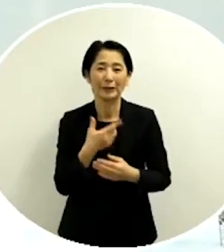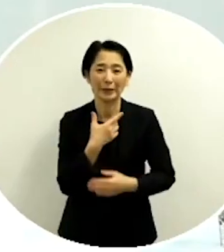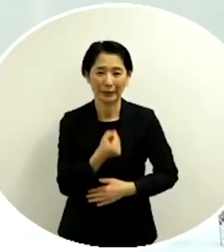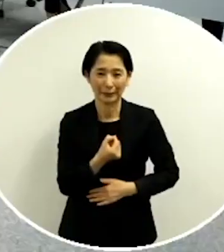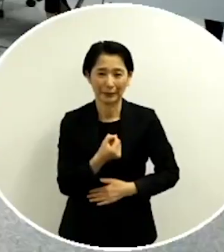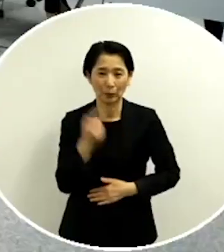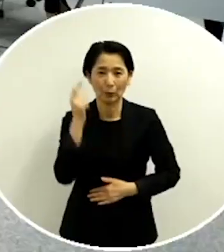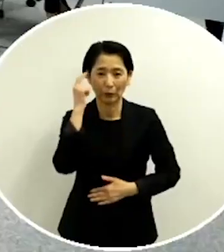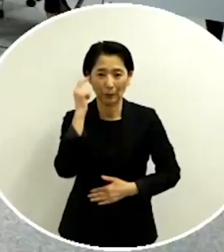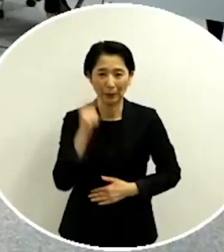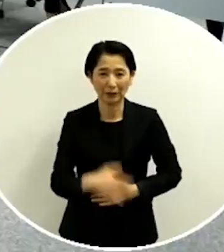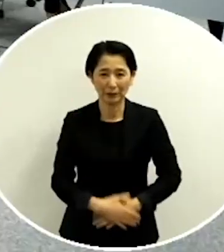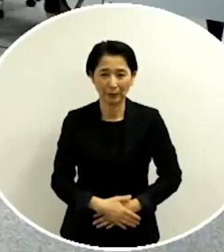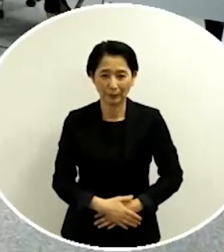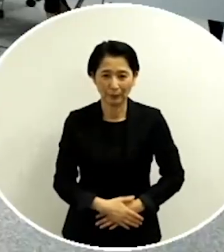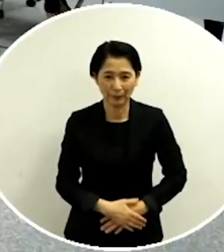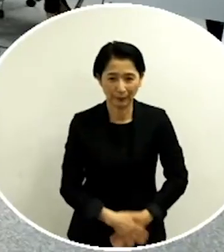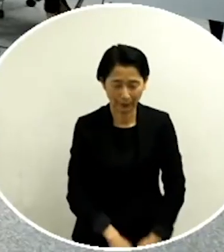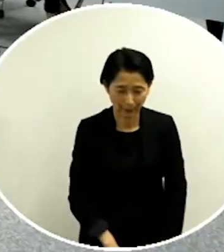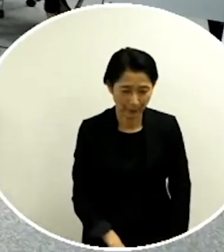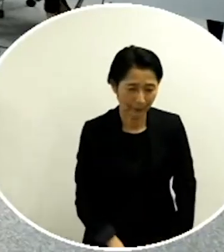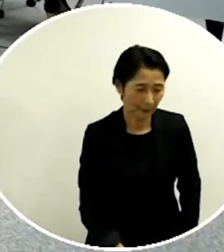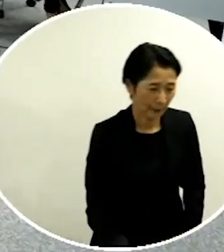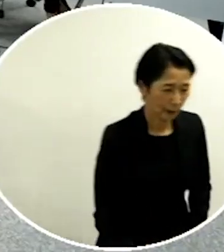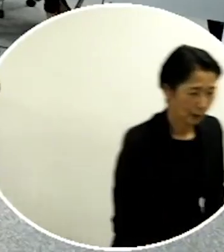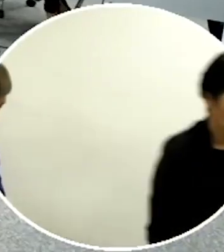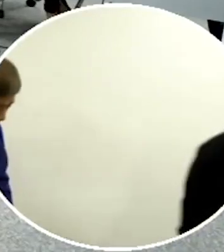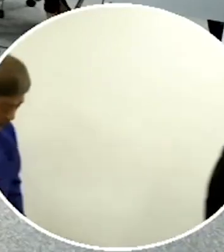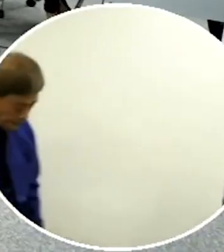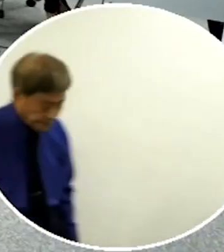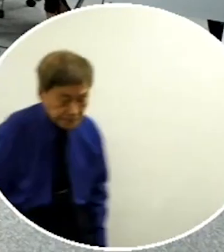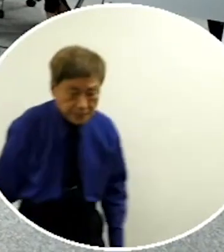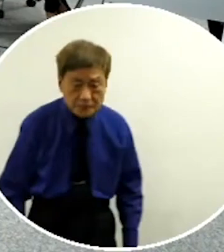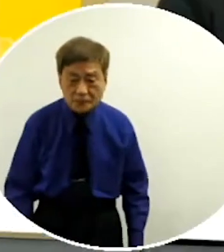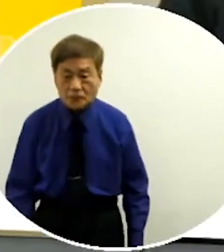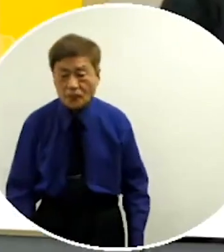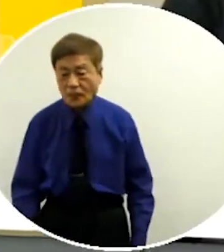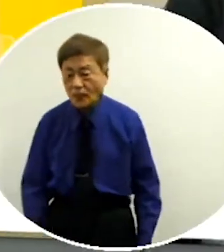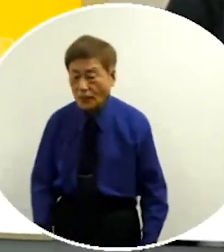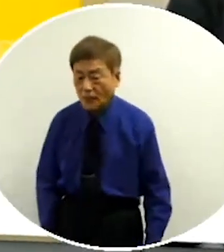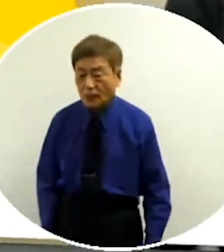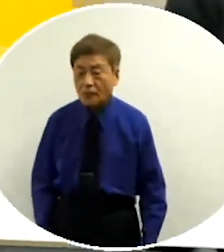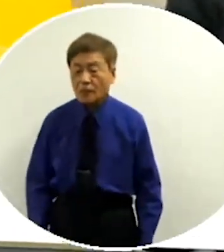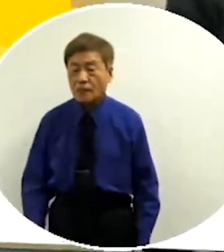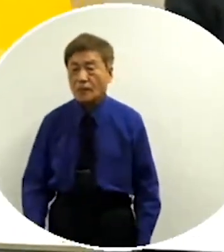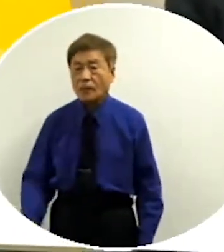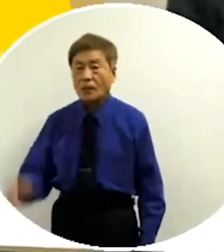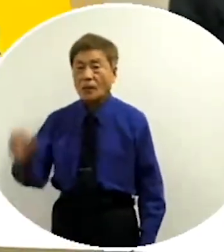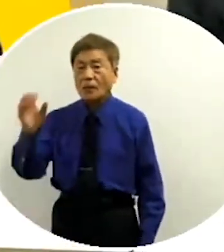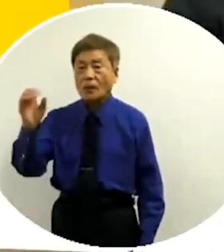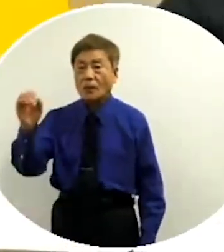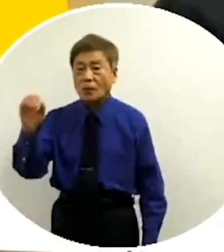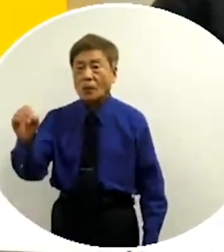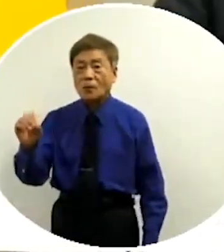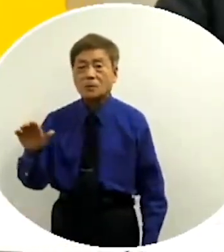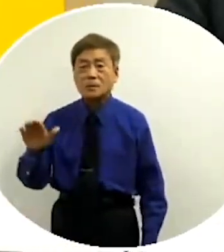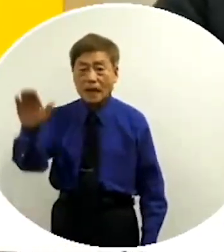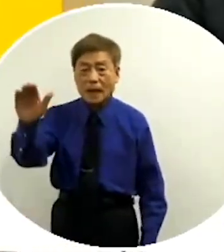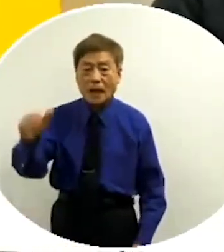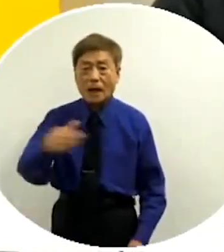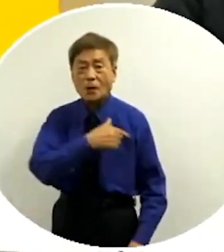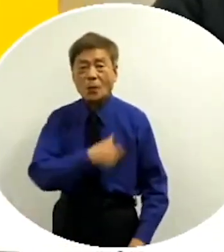ありがとうございますはいえーオー最高峰ありがとうございましたではああここから